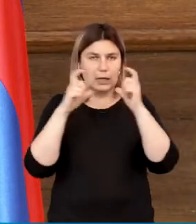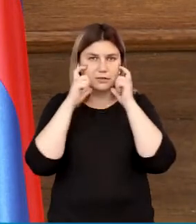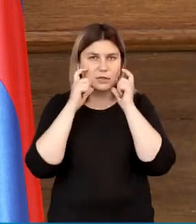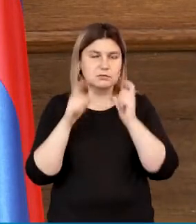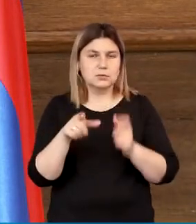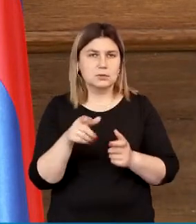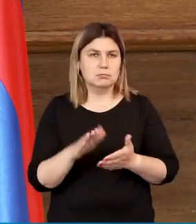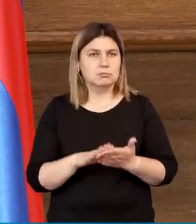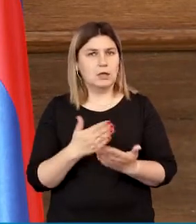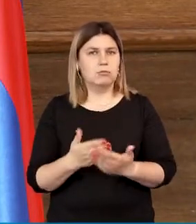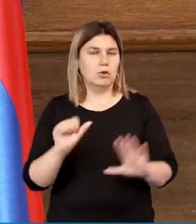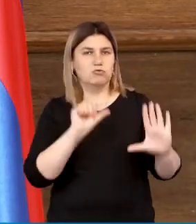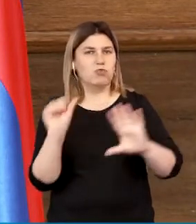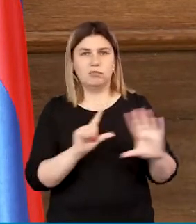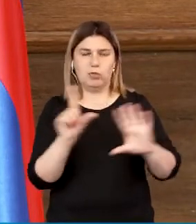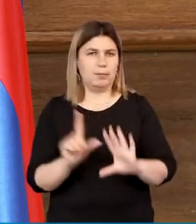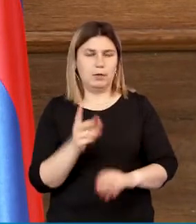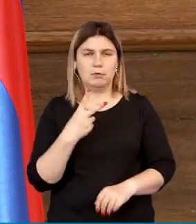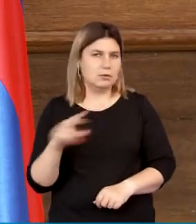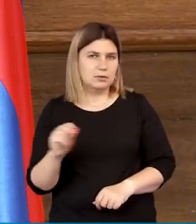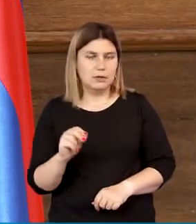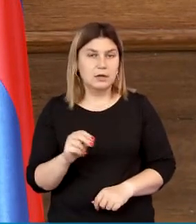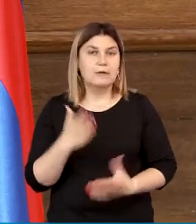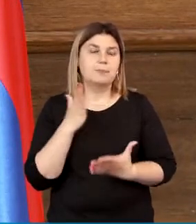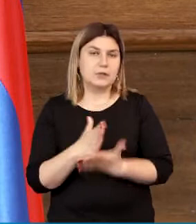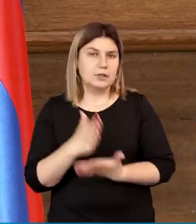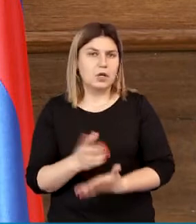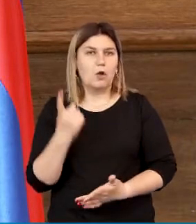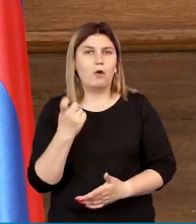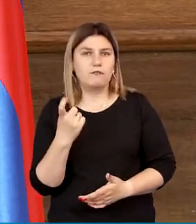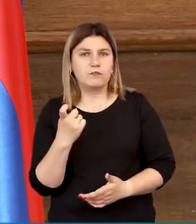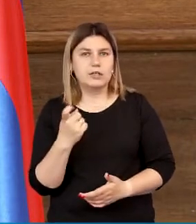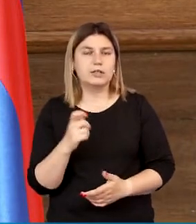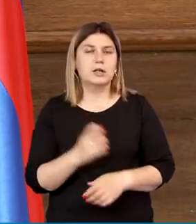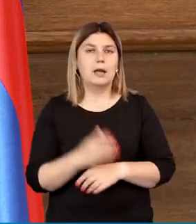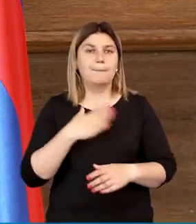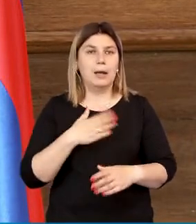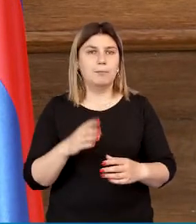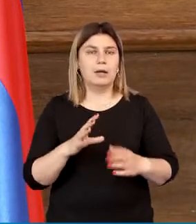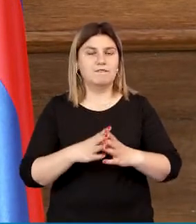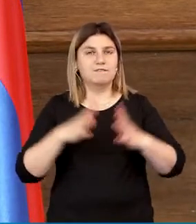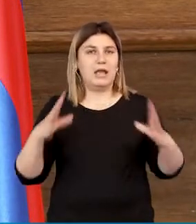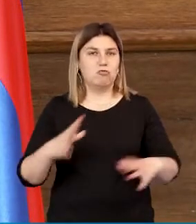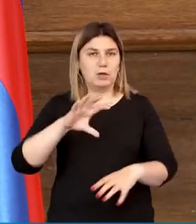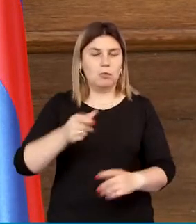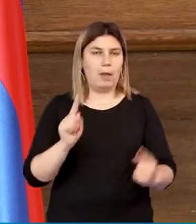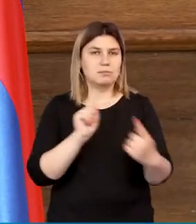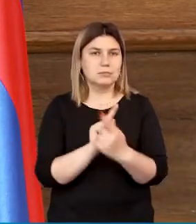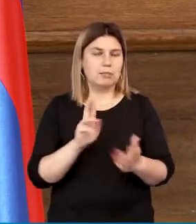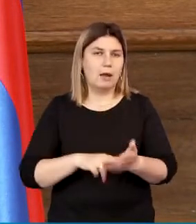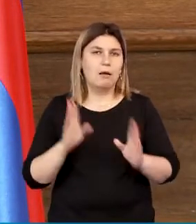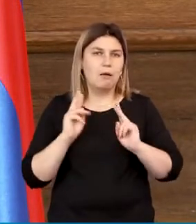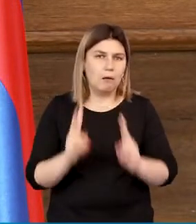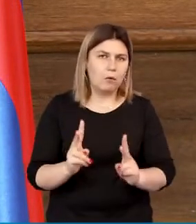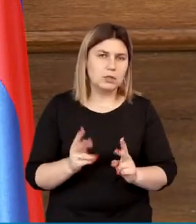przez 6 czy 7 godzin w szkole. Chodzi tylko o te momenty, gdzie mamy szerszy kontakt z większą grupą